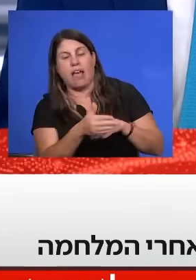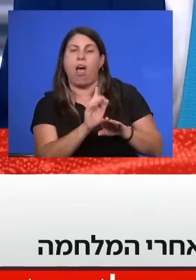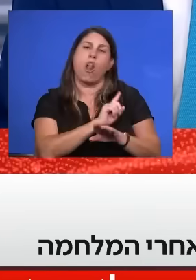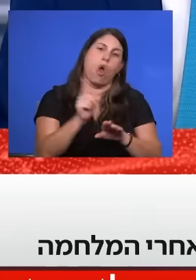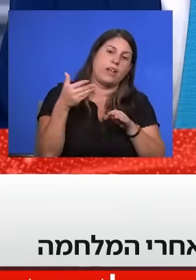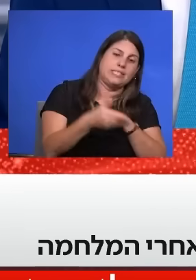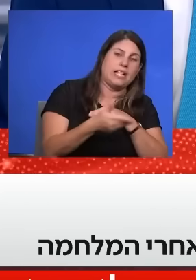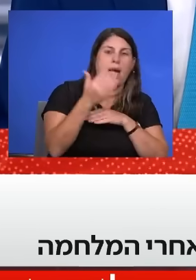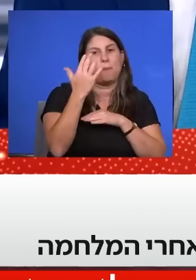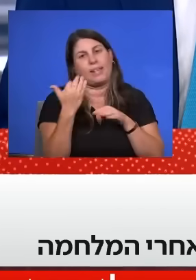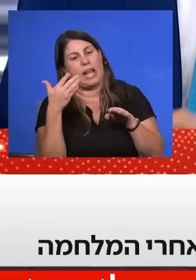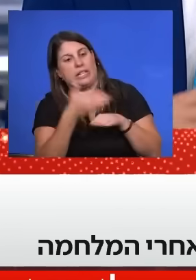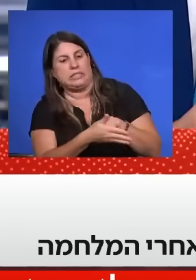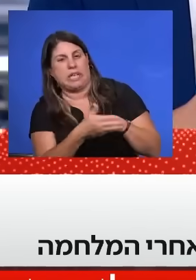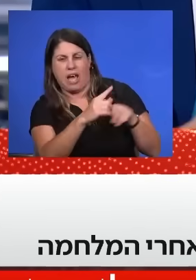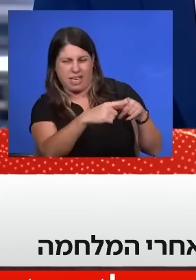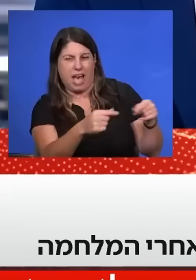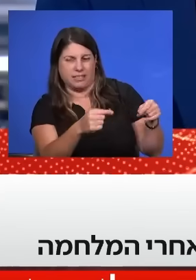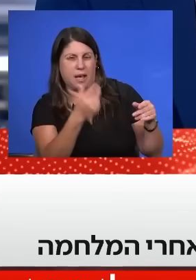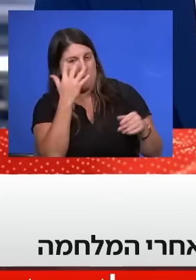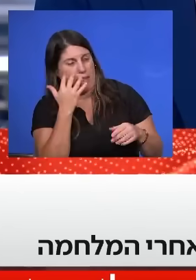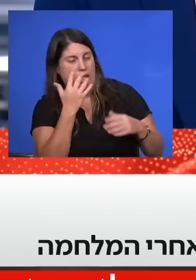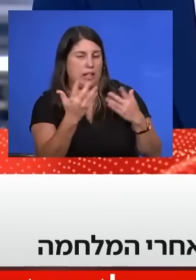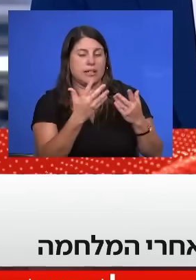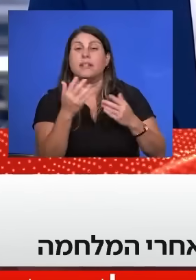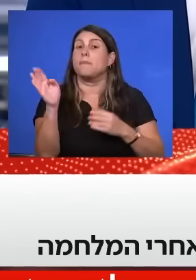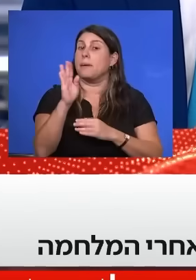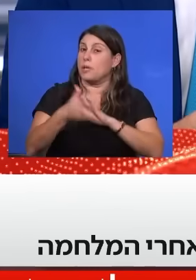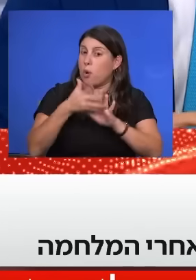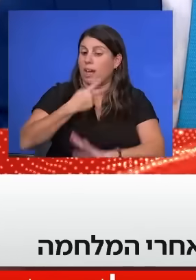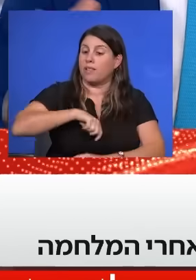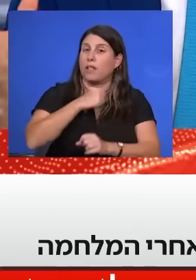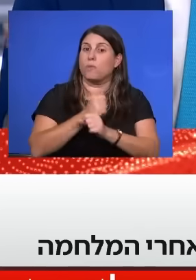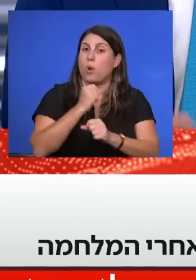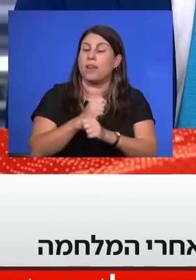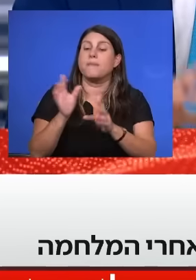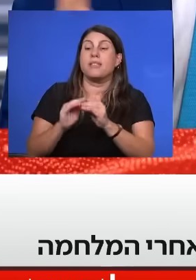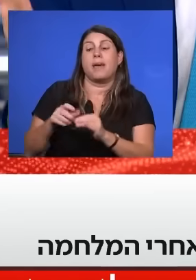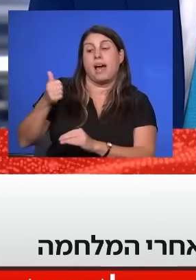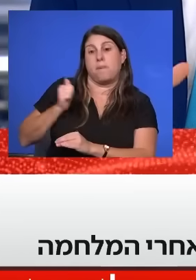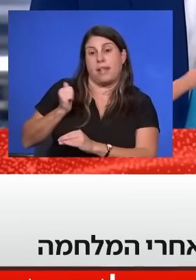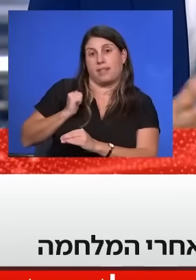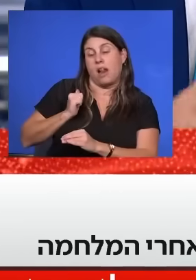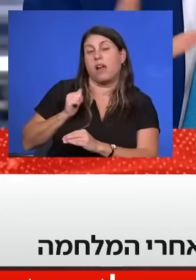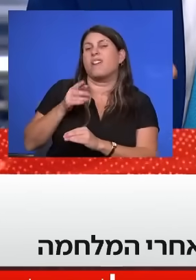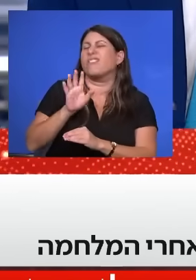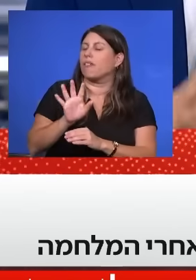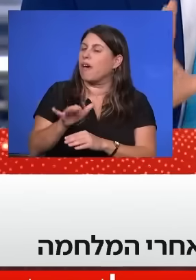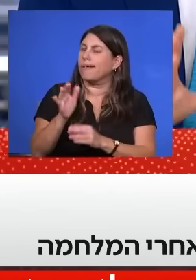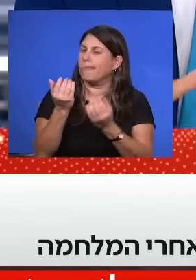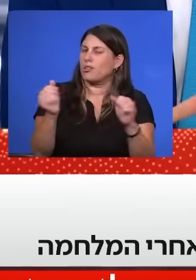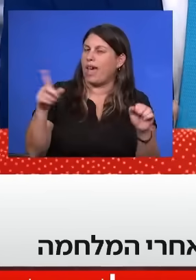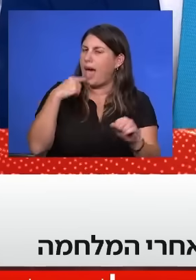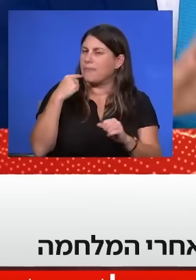קרקעית לרצועת עזה. אז נתניהו אומר, אנחנו פועלים בעניין הזה מול הרמטכ"ל, אבל הוא גם משחרר איזושהי אמירה לא ברורה לאוויר, ואומר,